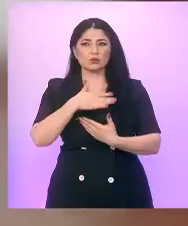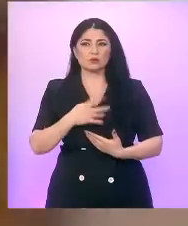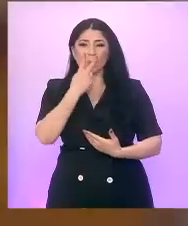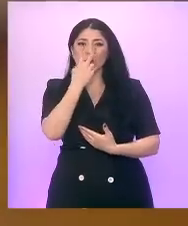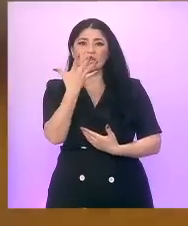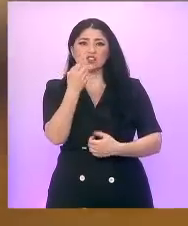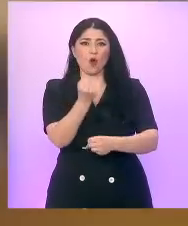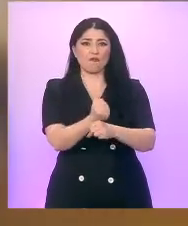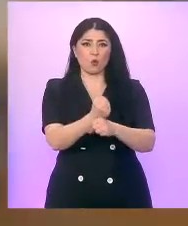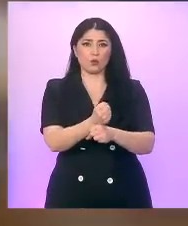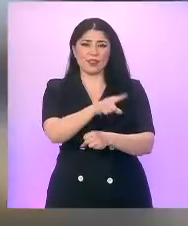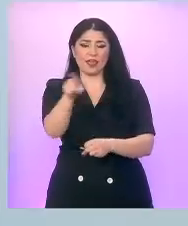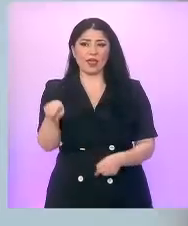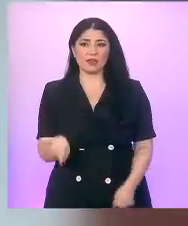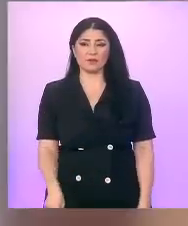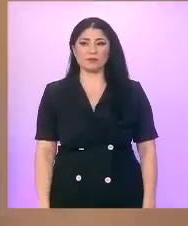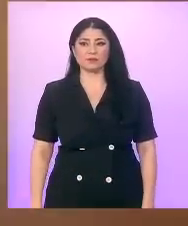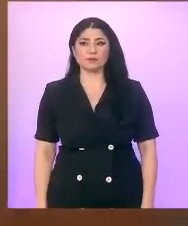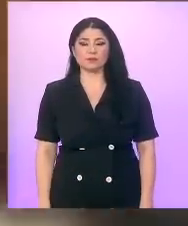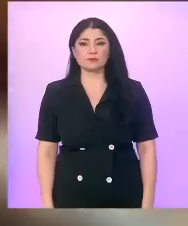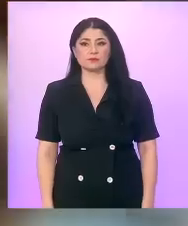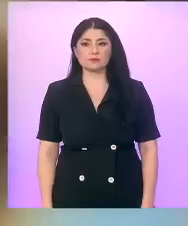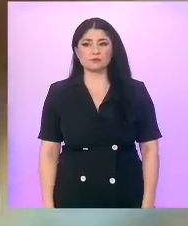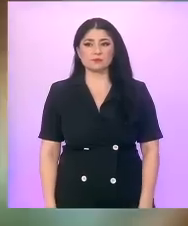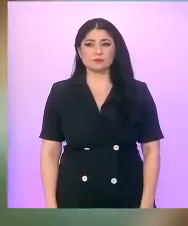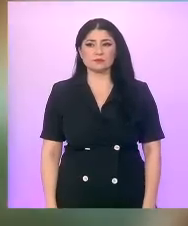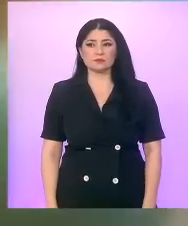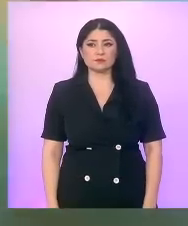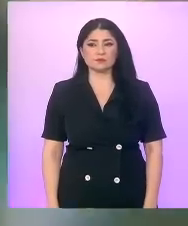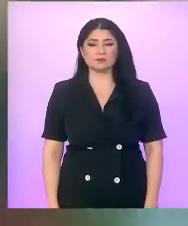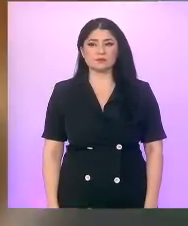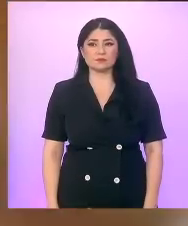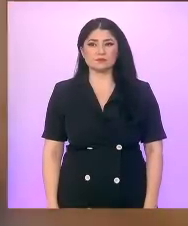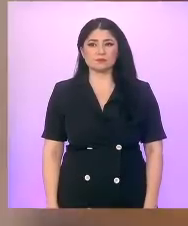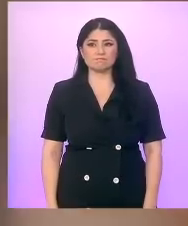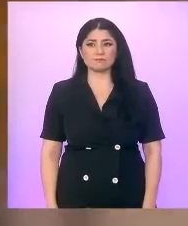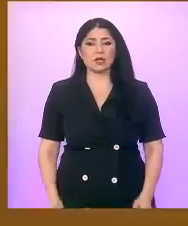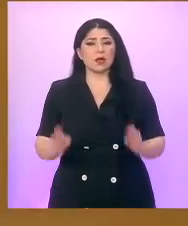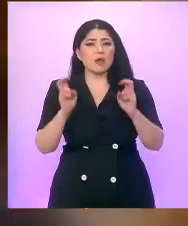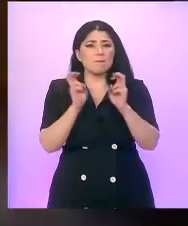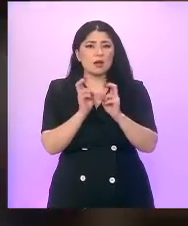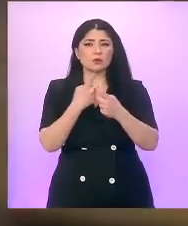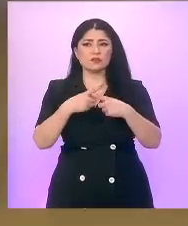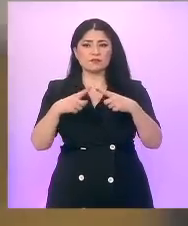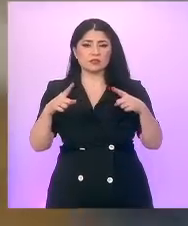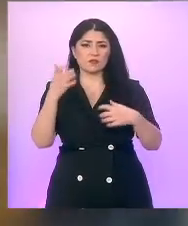Caos que os vândalos fizeram aqui. Obras de arte destruídas.